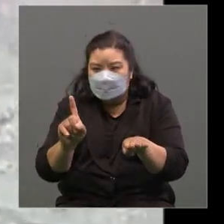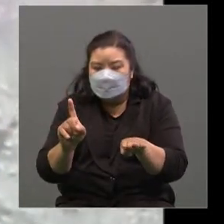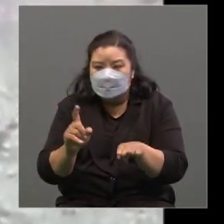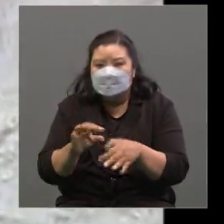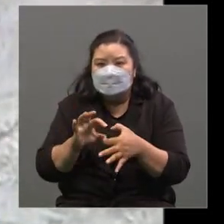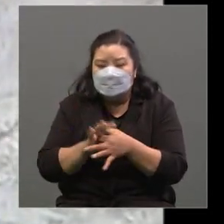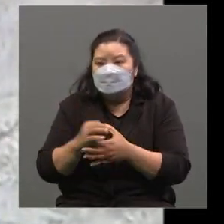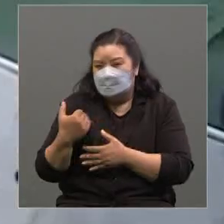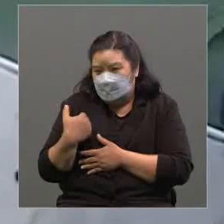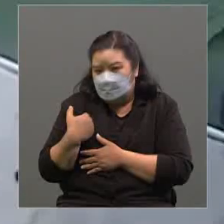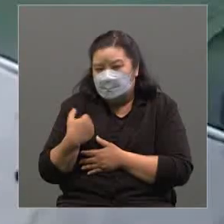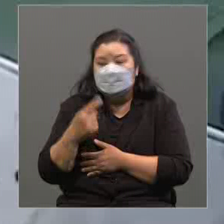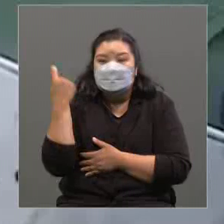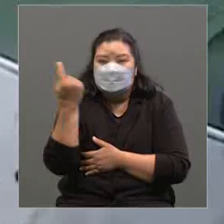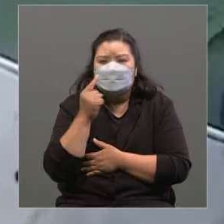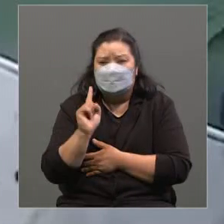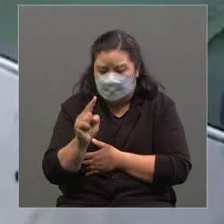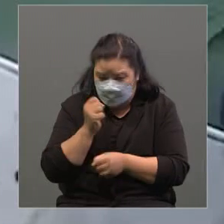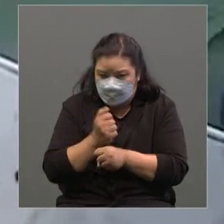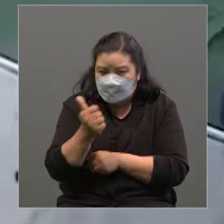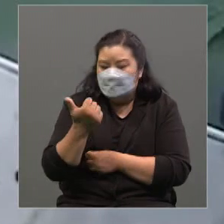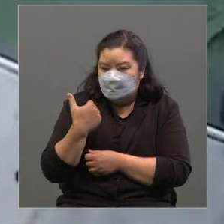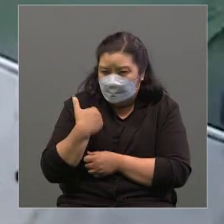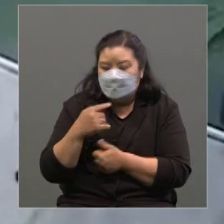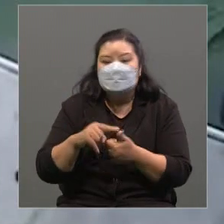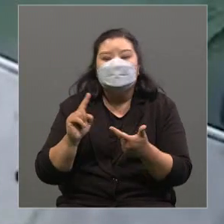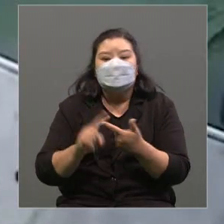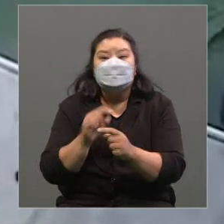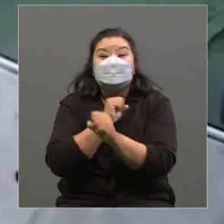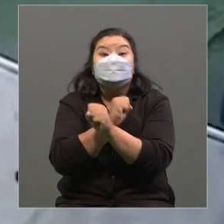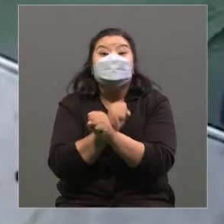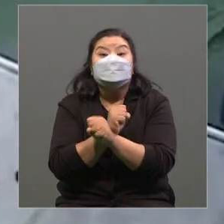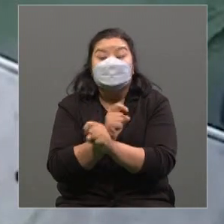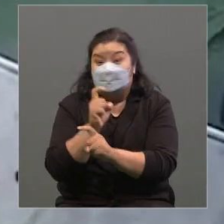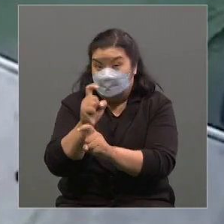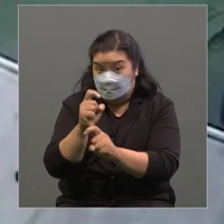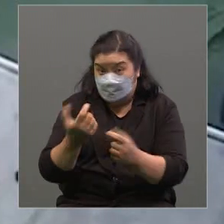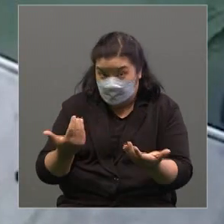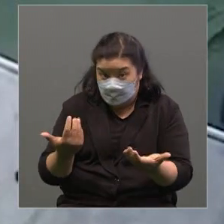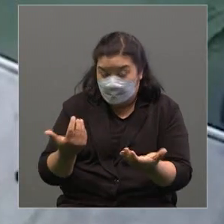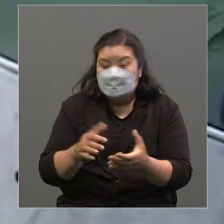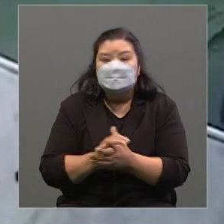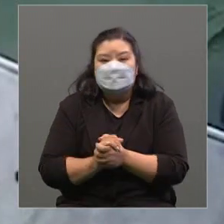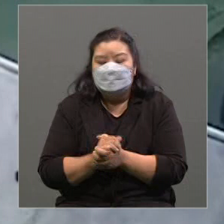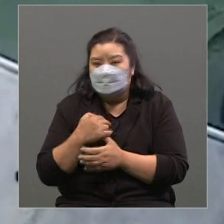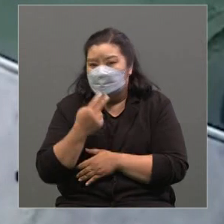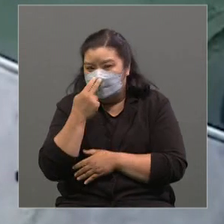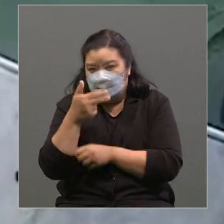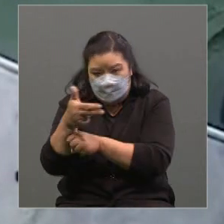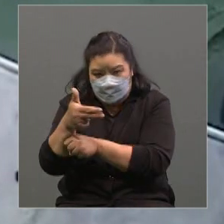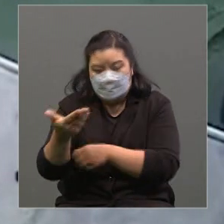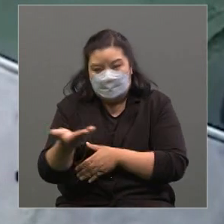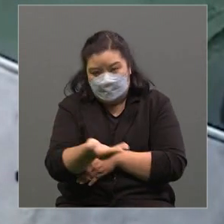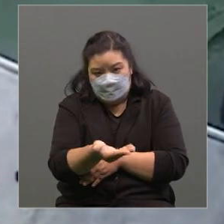ทั้งส่งเสริมการท่องเที่ยวก็ยังทำได้และป้องกันเหตุร้ายที่อาจจะเกิดขึ้นเนี่ยค่ะแล้วก็จะมีภาพกล้องวงจรปิด